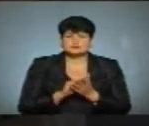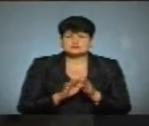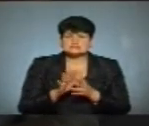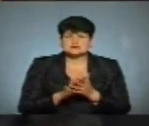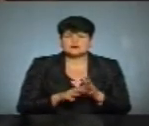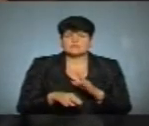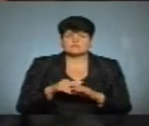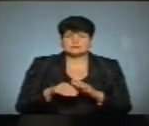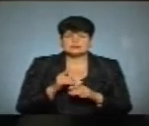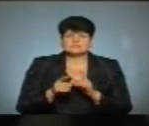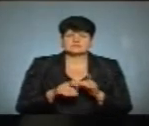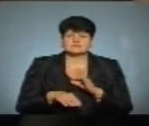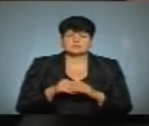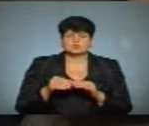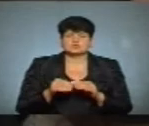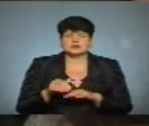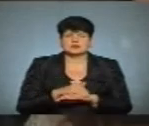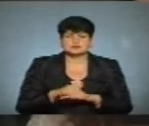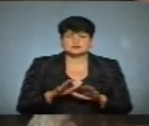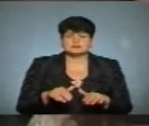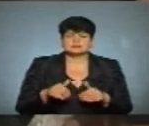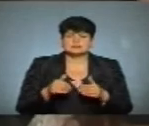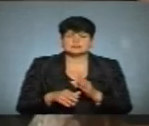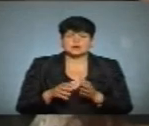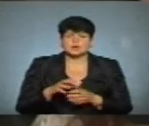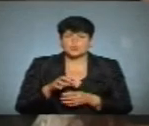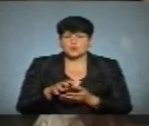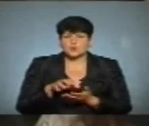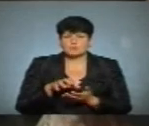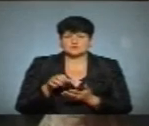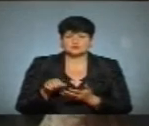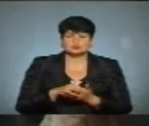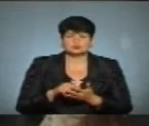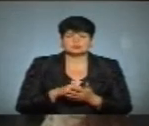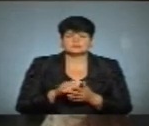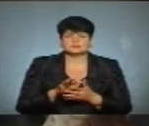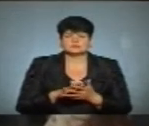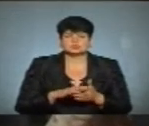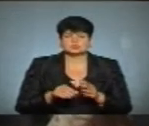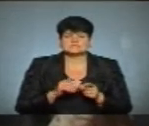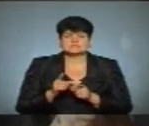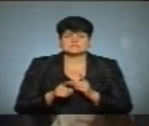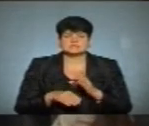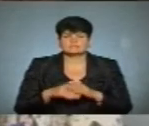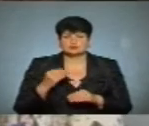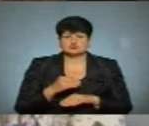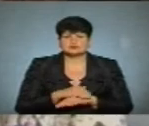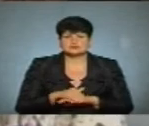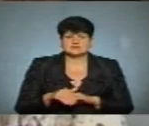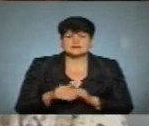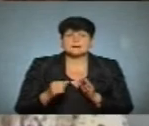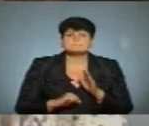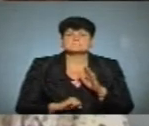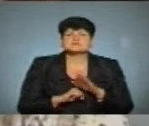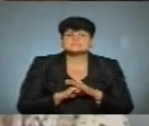зміни виборчої адреси і надати копію документа на обґрунтування заяви щодо зміни виборчої адреси, на підставі